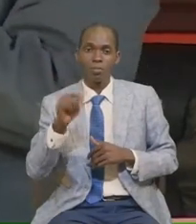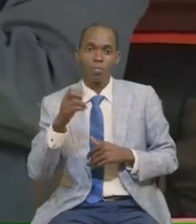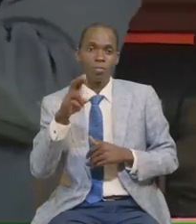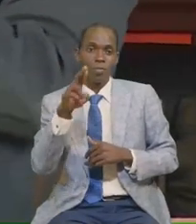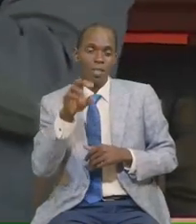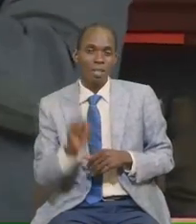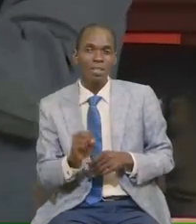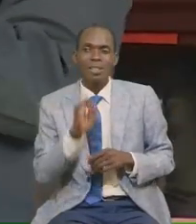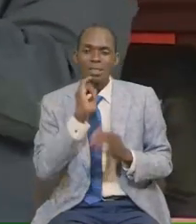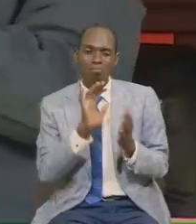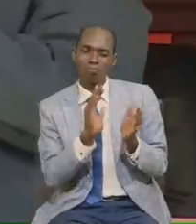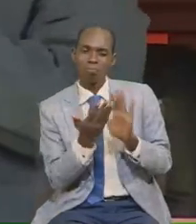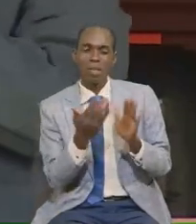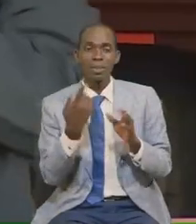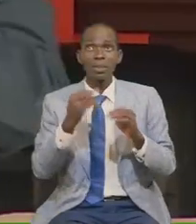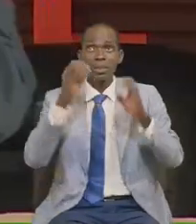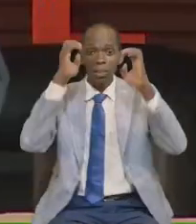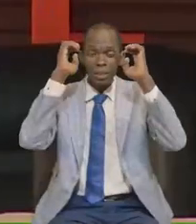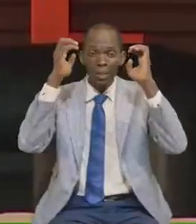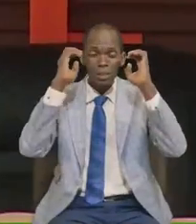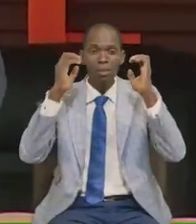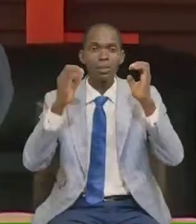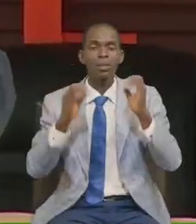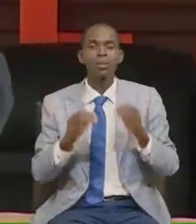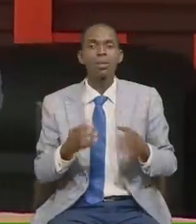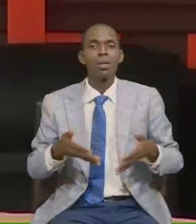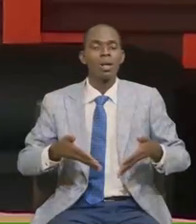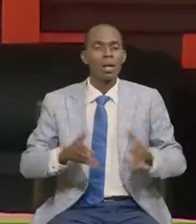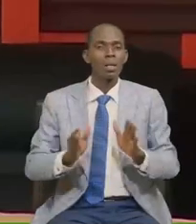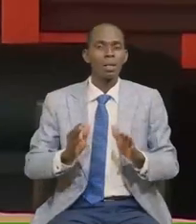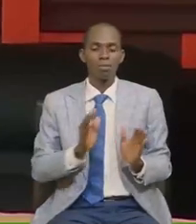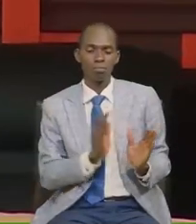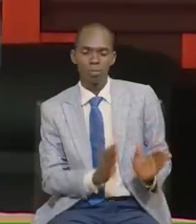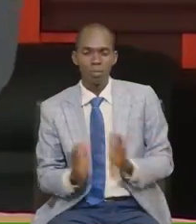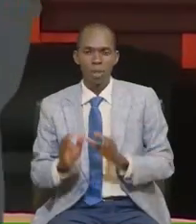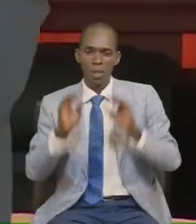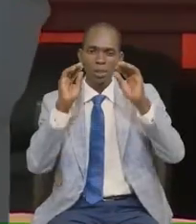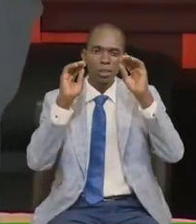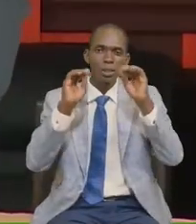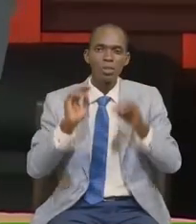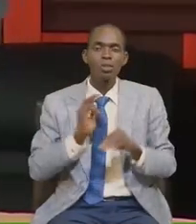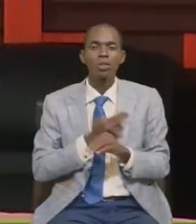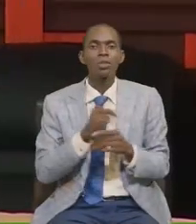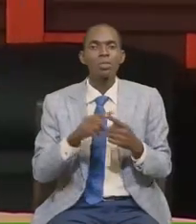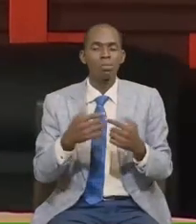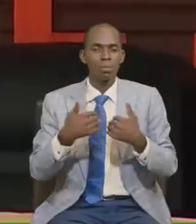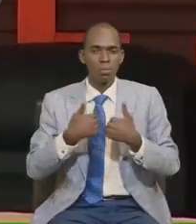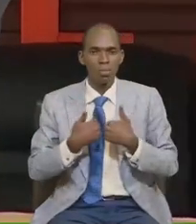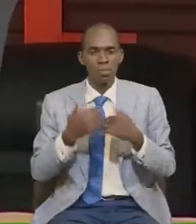système académique nous enseigne et nous prépare à avoir du respect pour